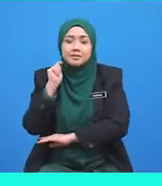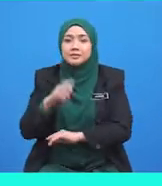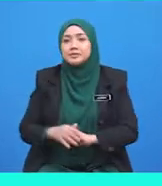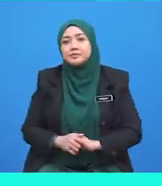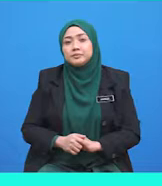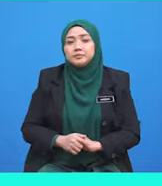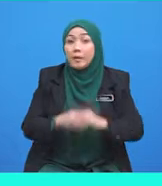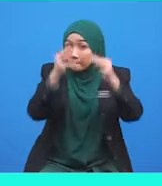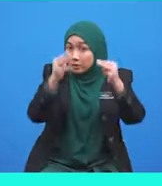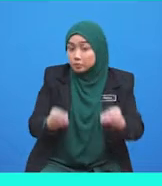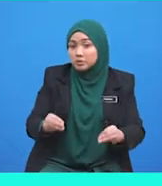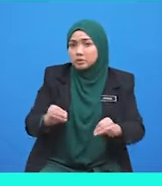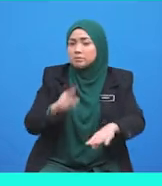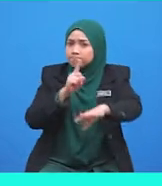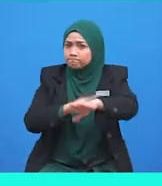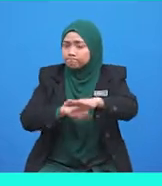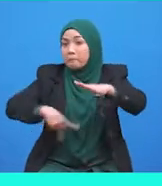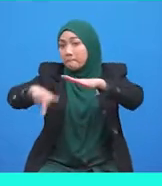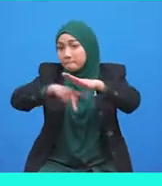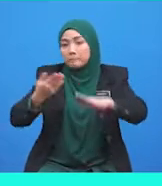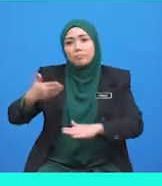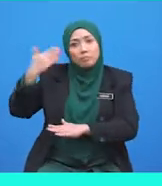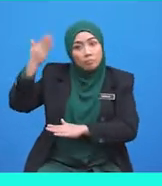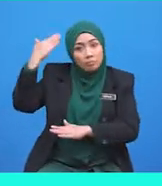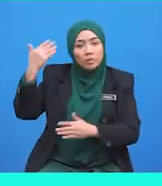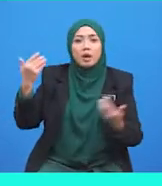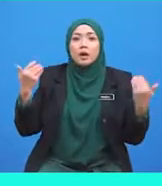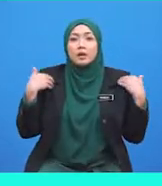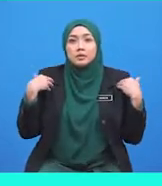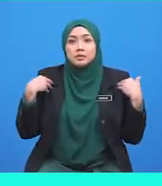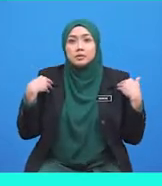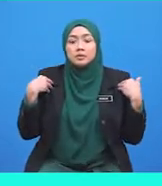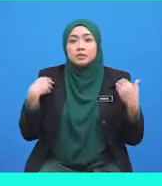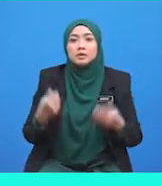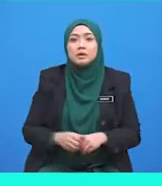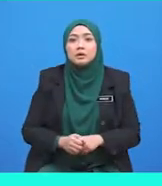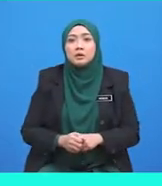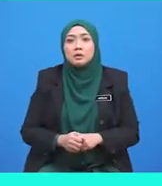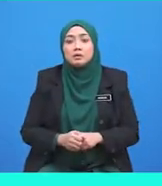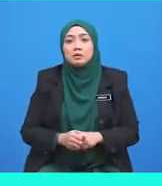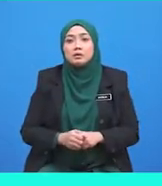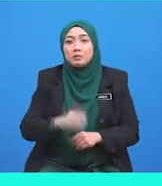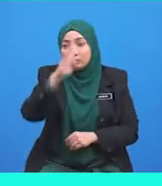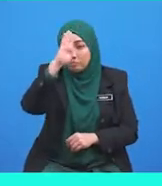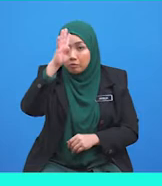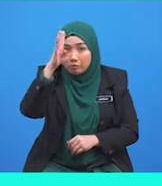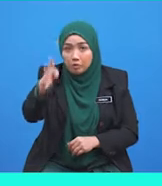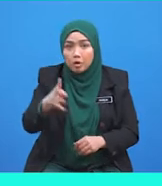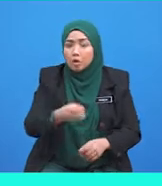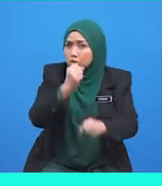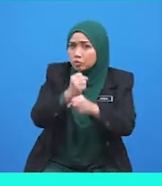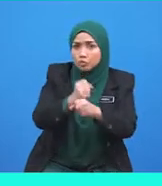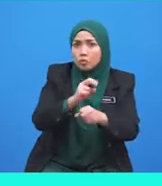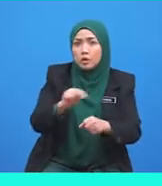Baiklah murid-murid, manusia zaman prasejarah ini sebenarnya mempunyai kebolehan, kepakaran,